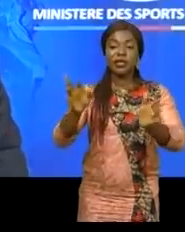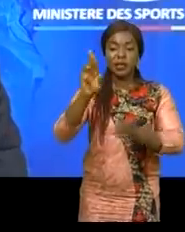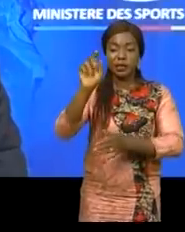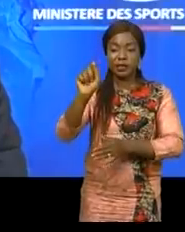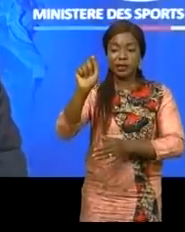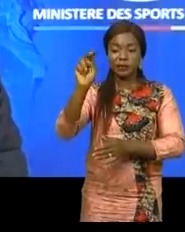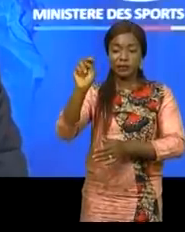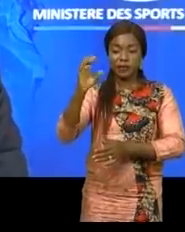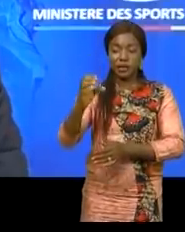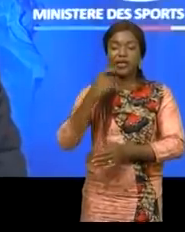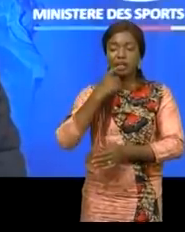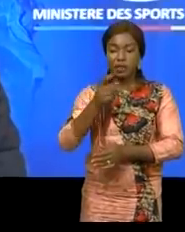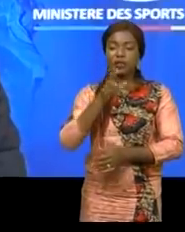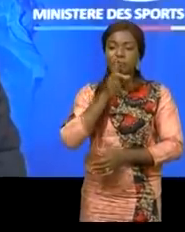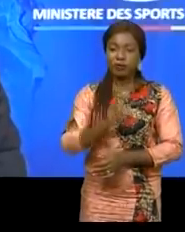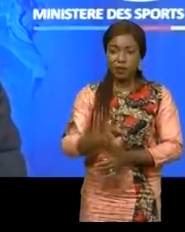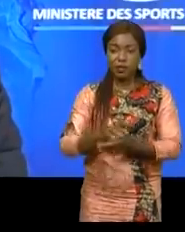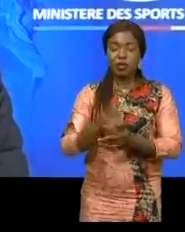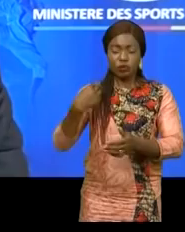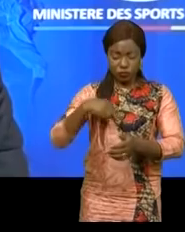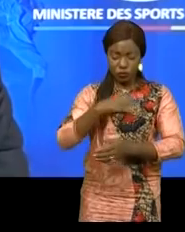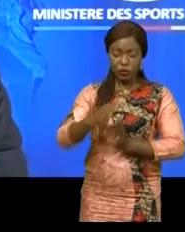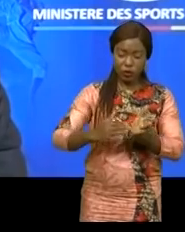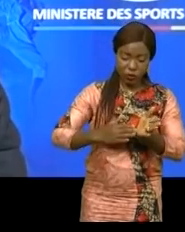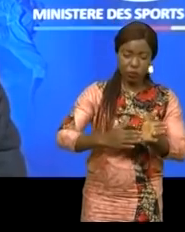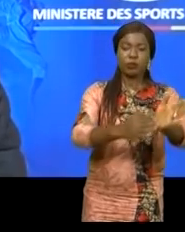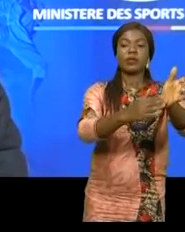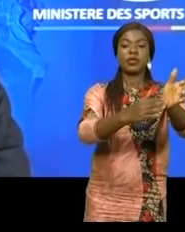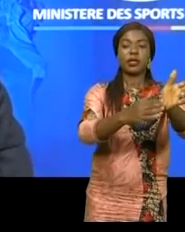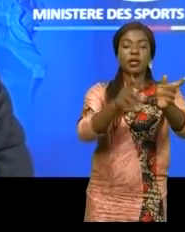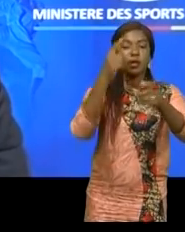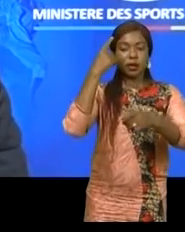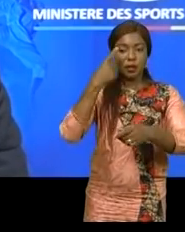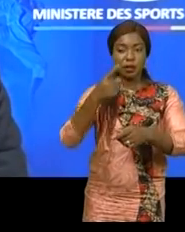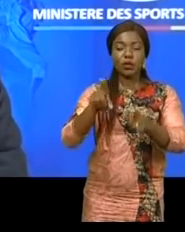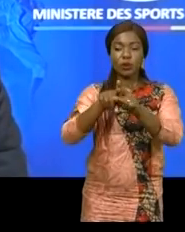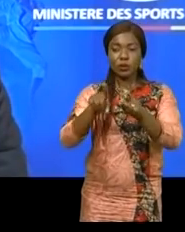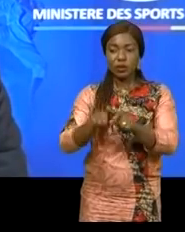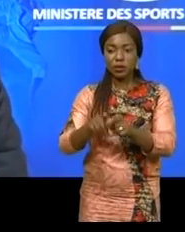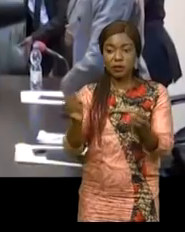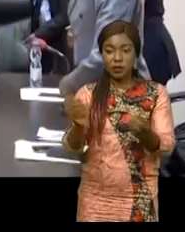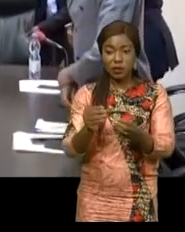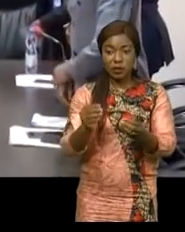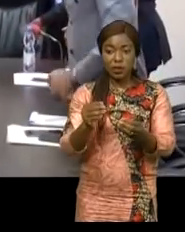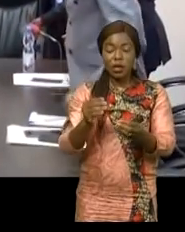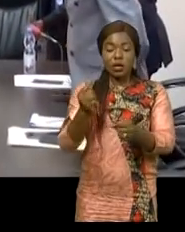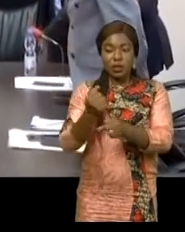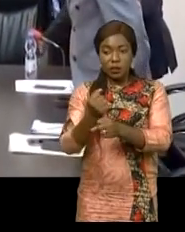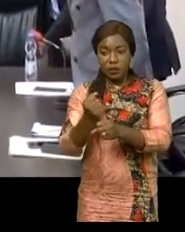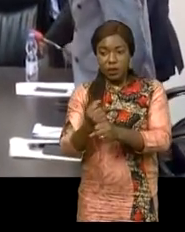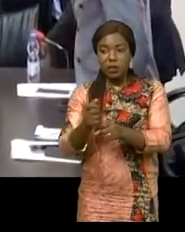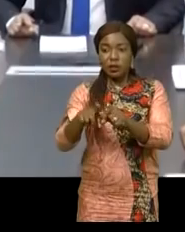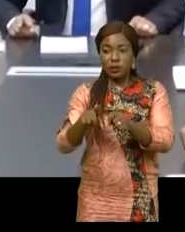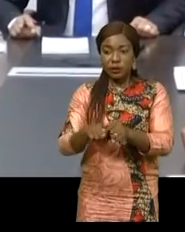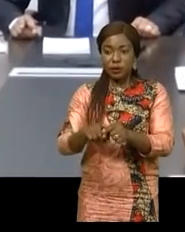je n'ai à l'assuré quel bon accompagnement et ridé lui ça compétents que les autres n'ont pas pu faire rafler plus de